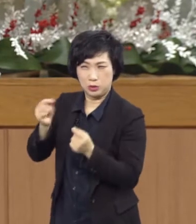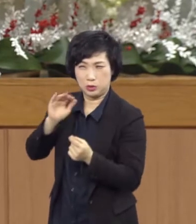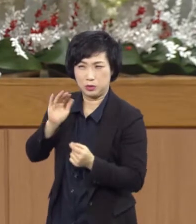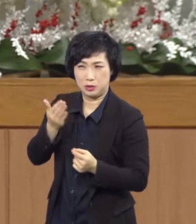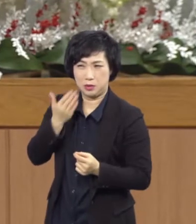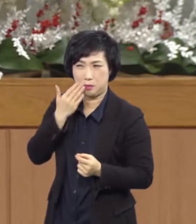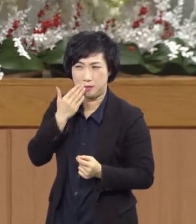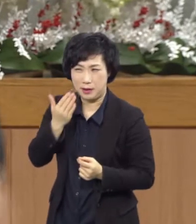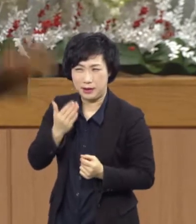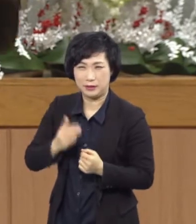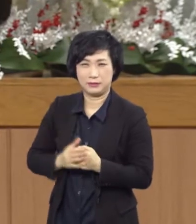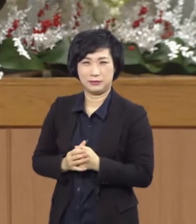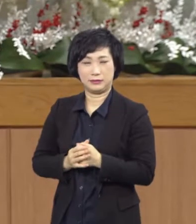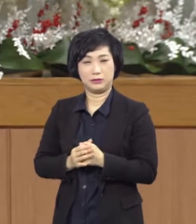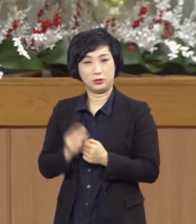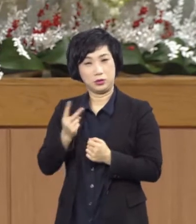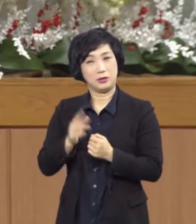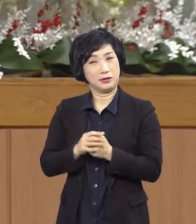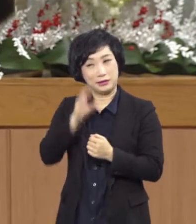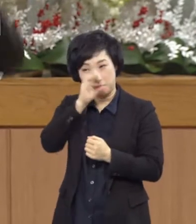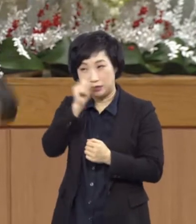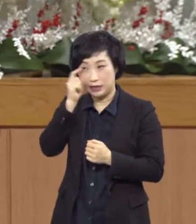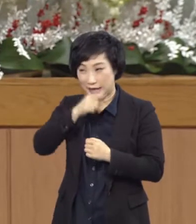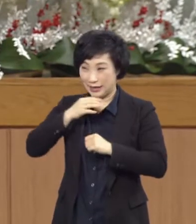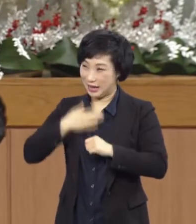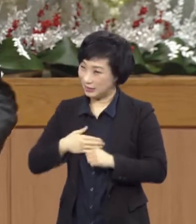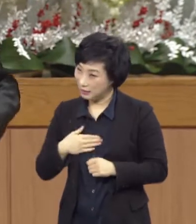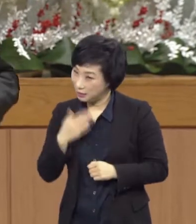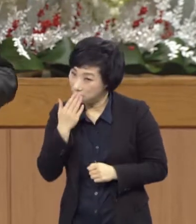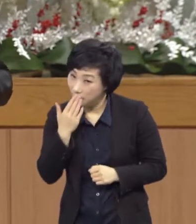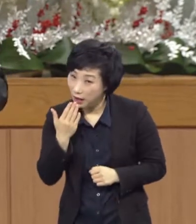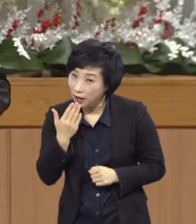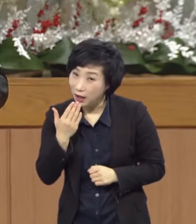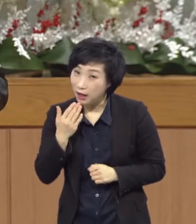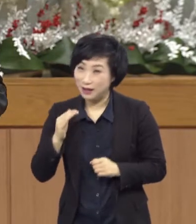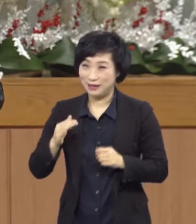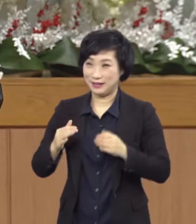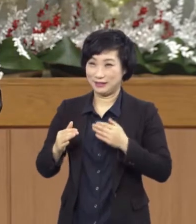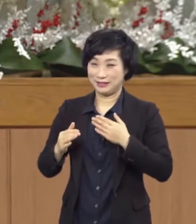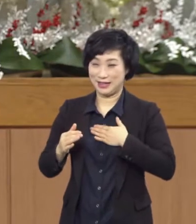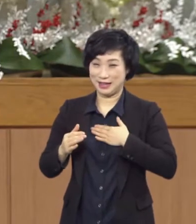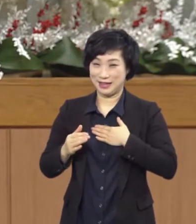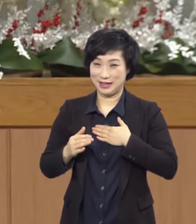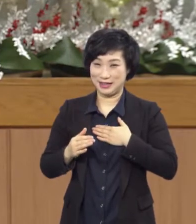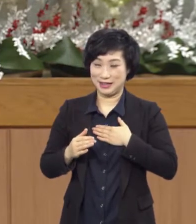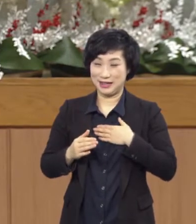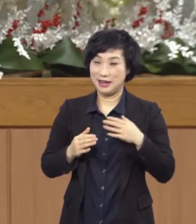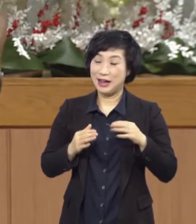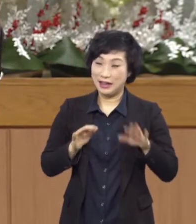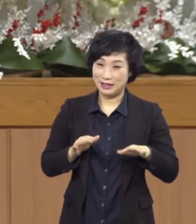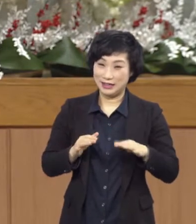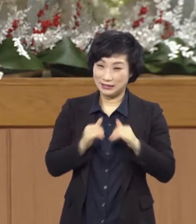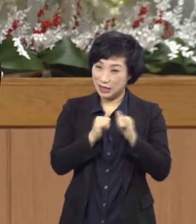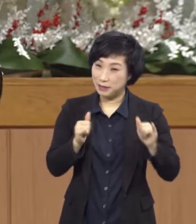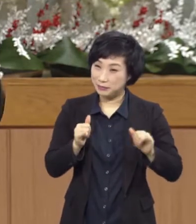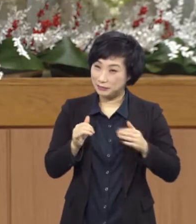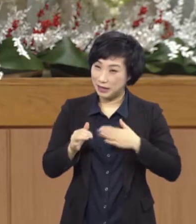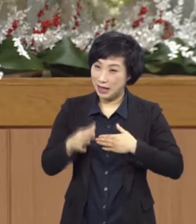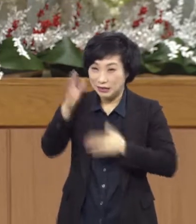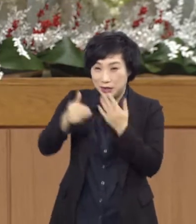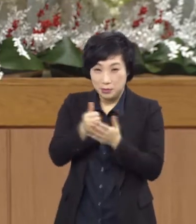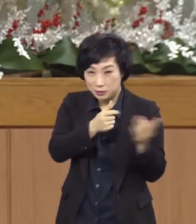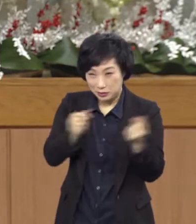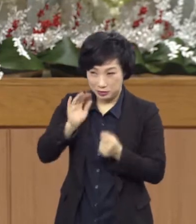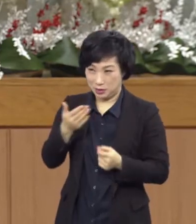하나님처럼 되고 선악을 알게 되는 나도 신이 될 수 있다라는 지식이